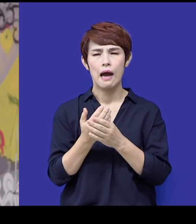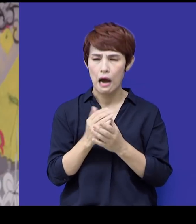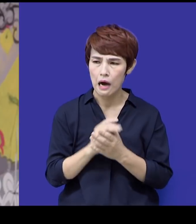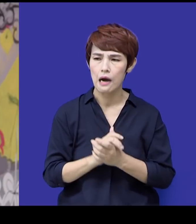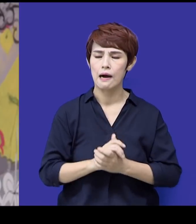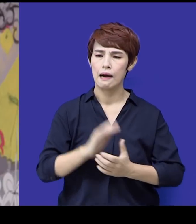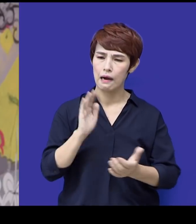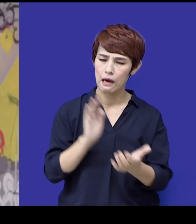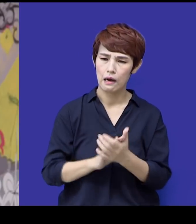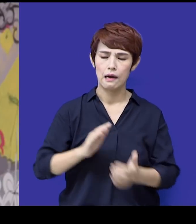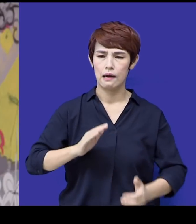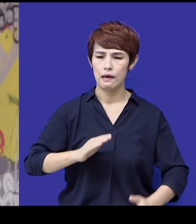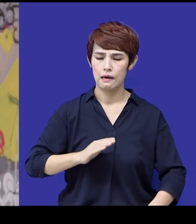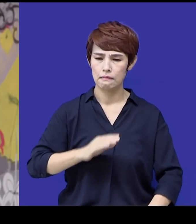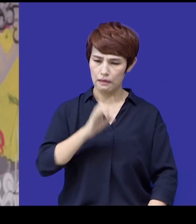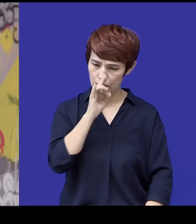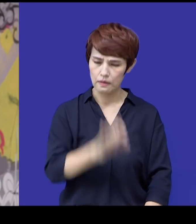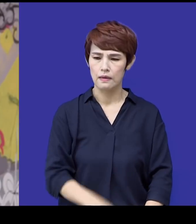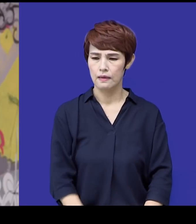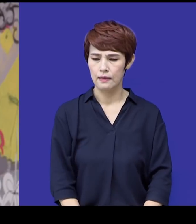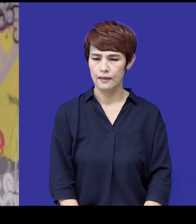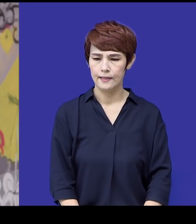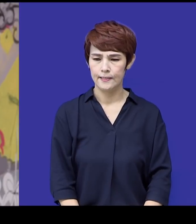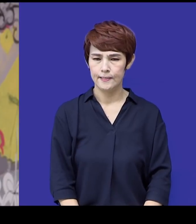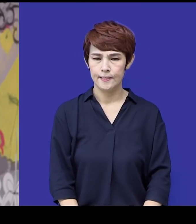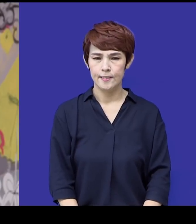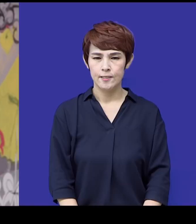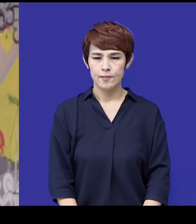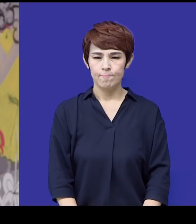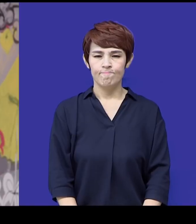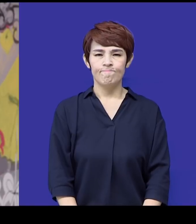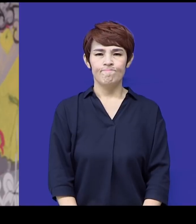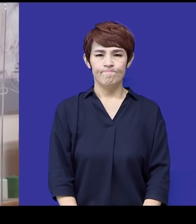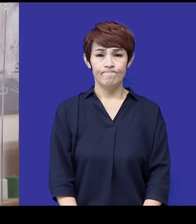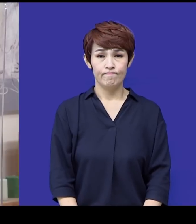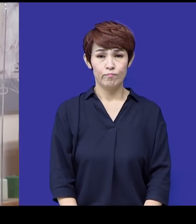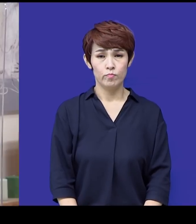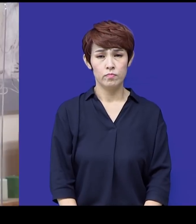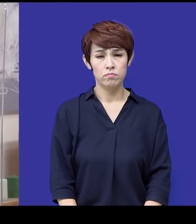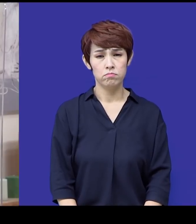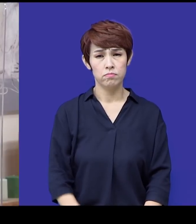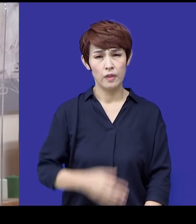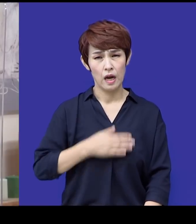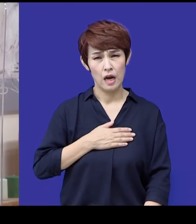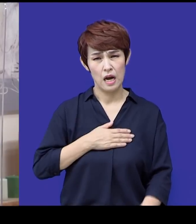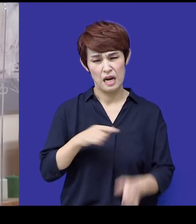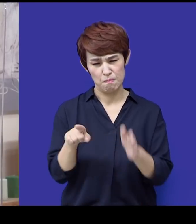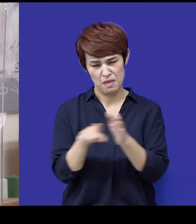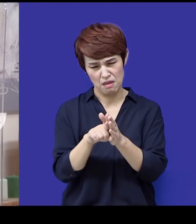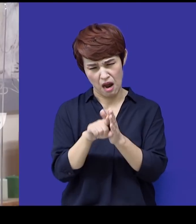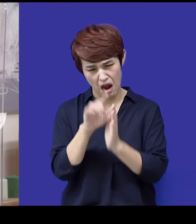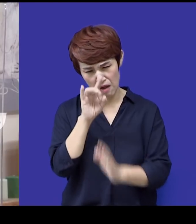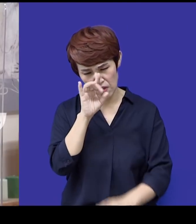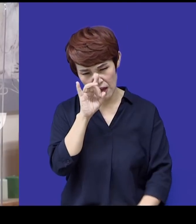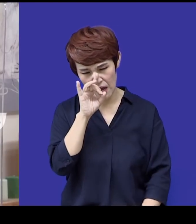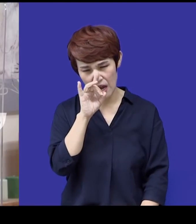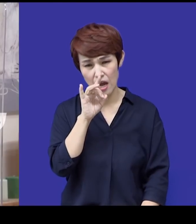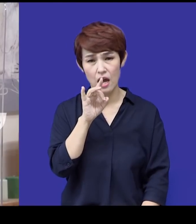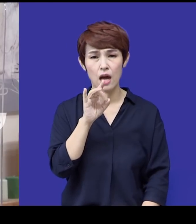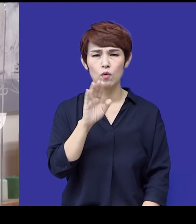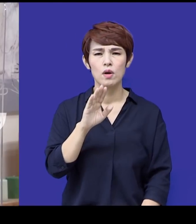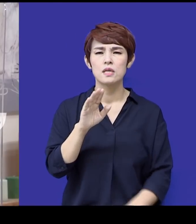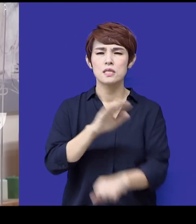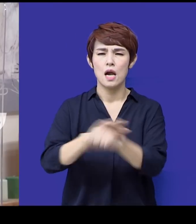안 되겠다. 자고는 어쨌든 다시 내가 안 믿으려고 하는 게 아니라 잘 믿으려고